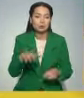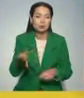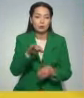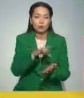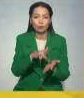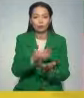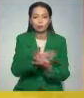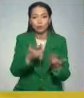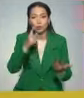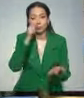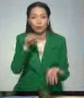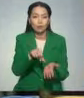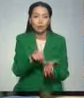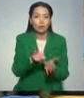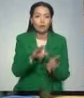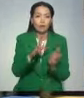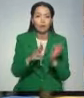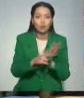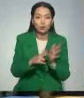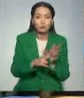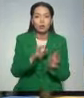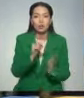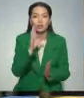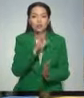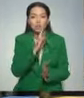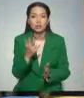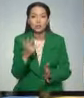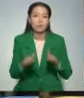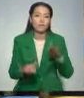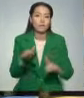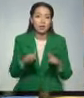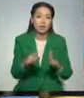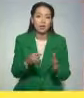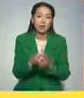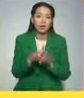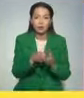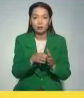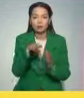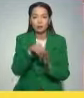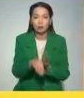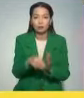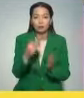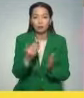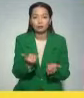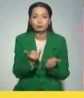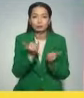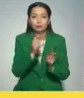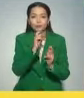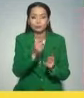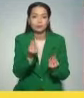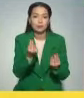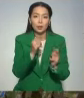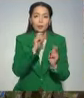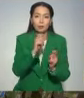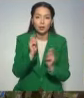страны мужчиной выступили с 8 а женщины в трех весовых категориях зашедшим на пьедестал почета вручили награды и денежные